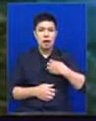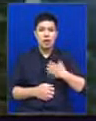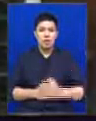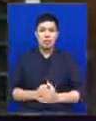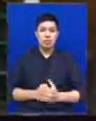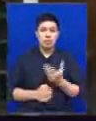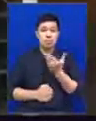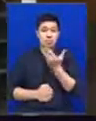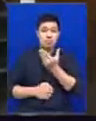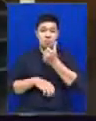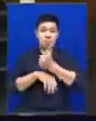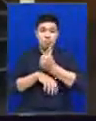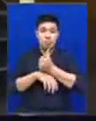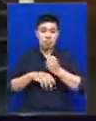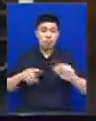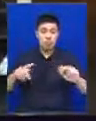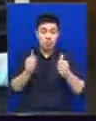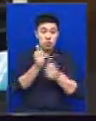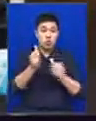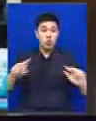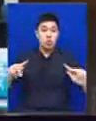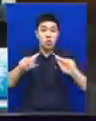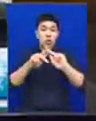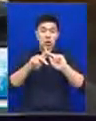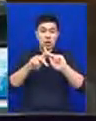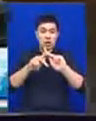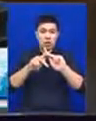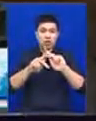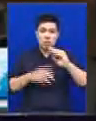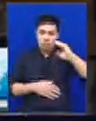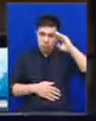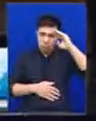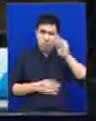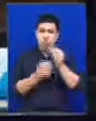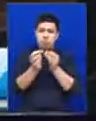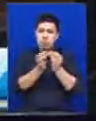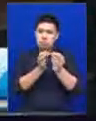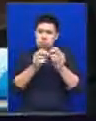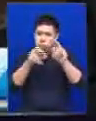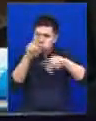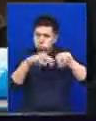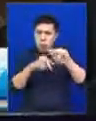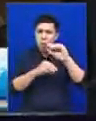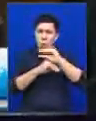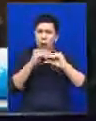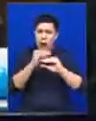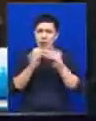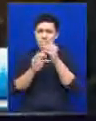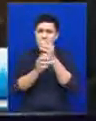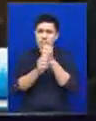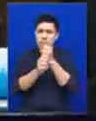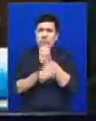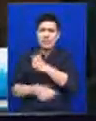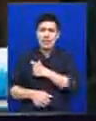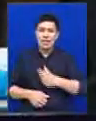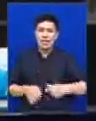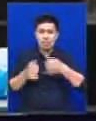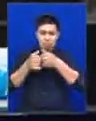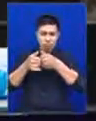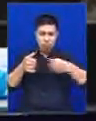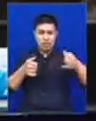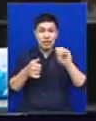พลเอกอุดมเดชศรีตบุตรรัฐมนตรีช่วยว่าการกระทรวงกลาโหมนะครับได้แถลงชี้แจงผลการตรวจสอบโครงการอุทยานราชภัฏโดยระบุว่าที่ผ่านมา